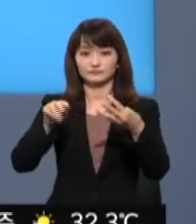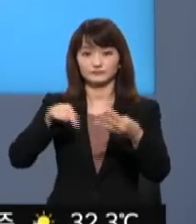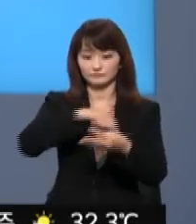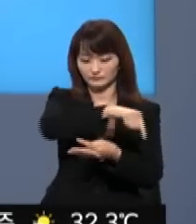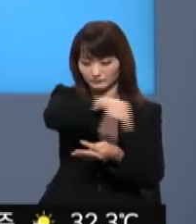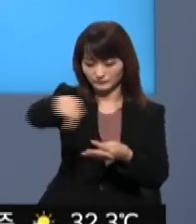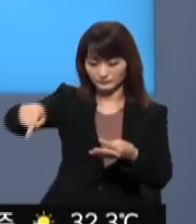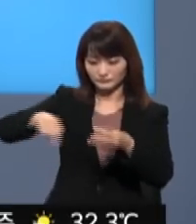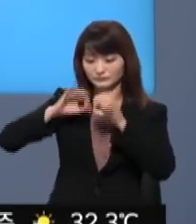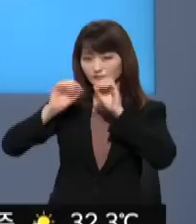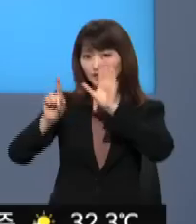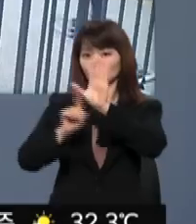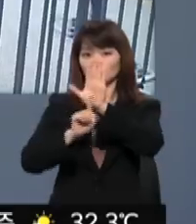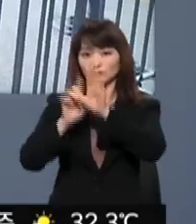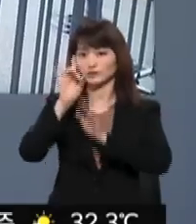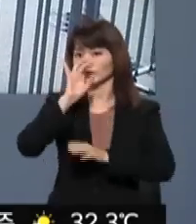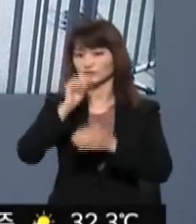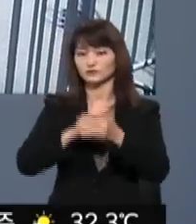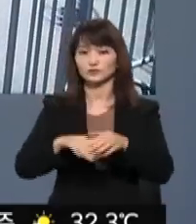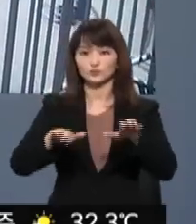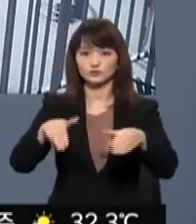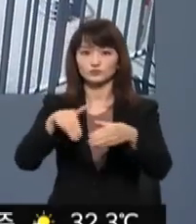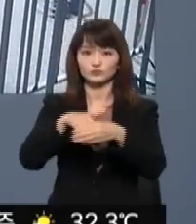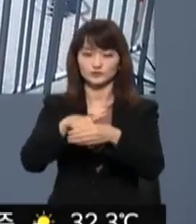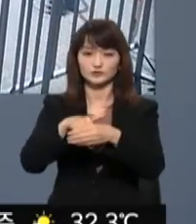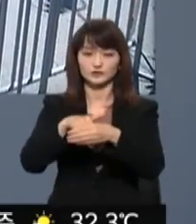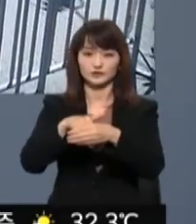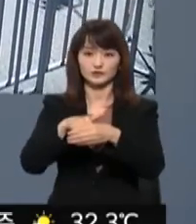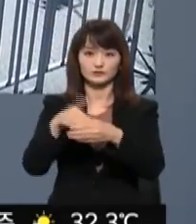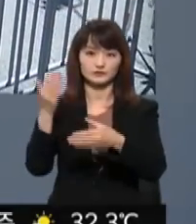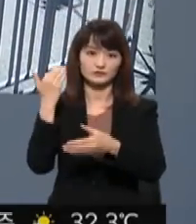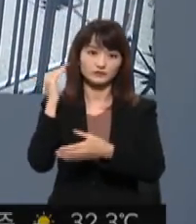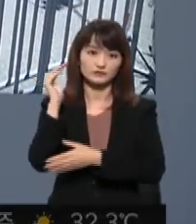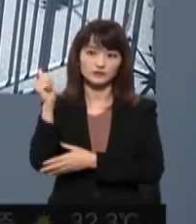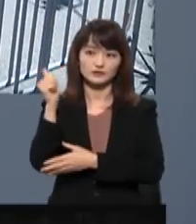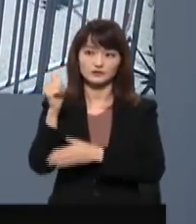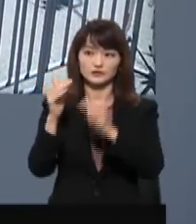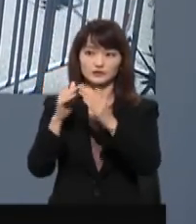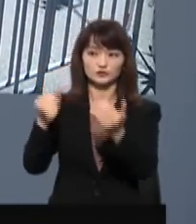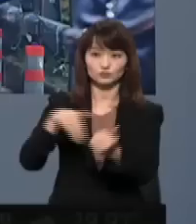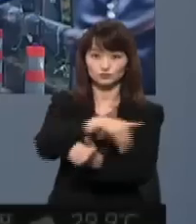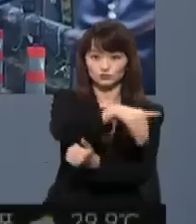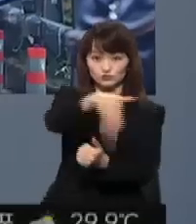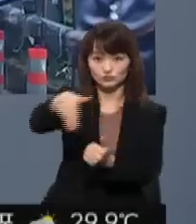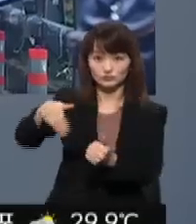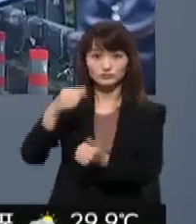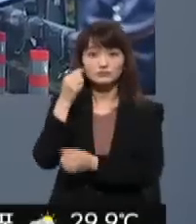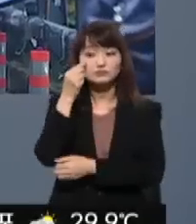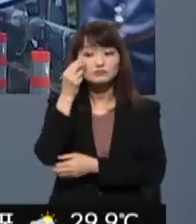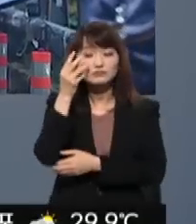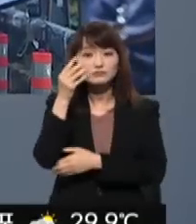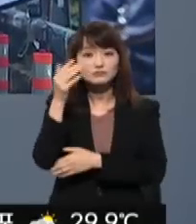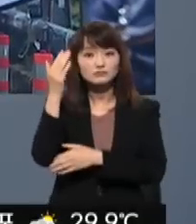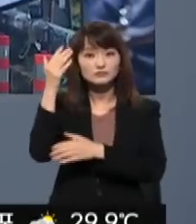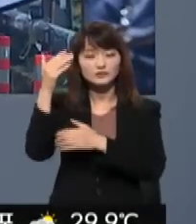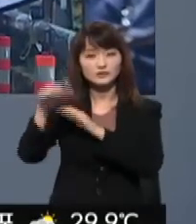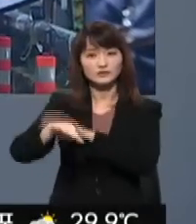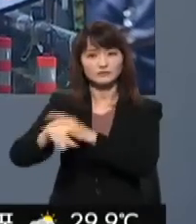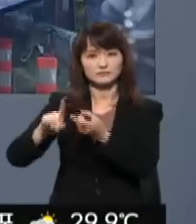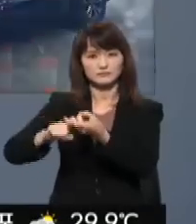300m 내에선 안 된다 오늘 문제인 전 대통령 사저 주변 모습입니다 지난 몇 달간 그리고 유튜버들과